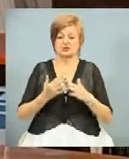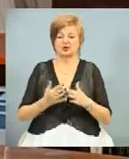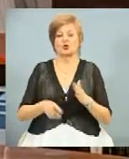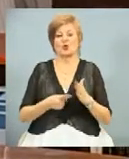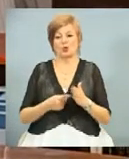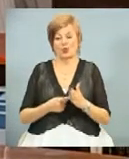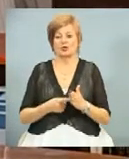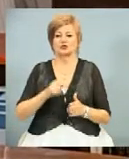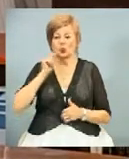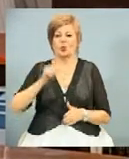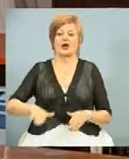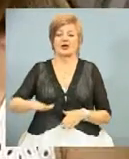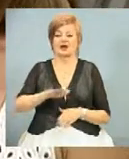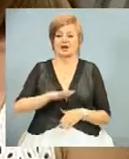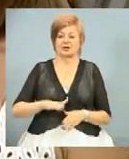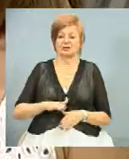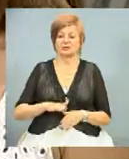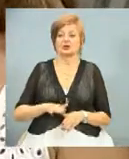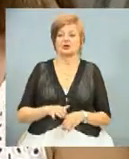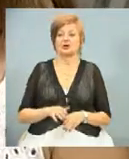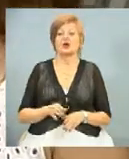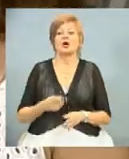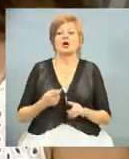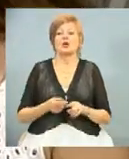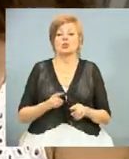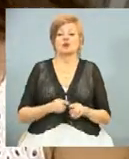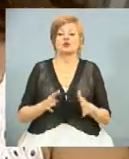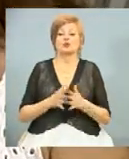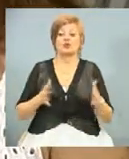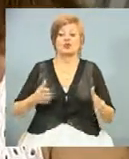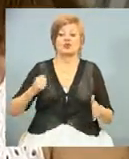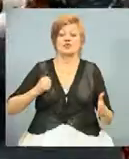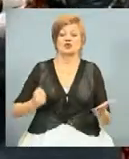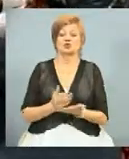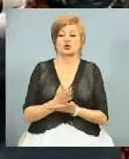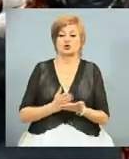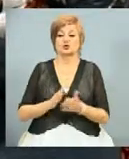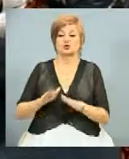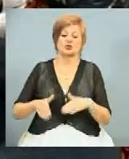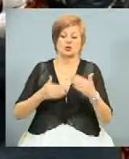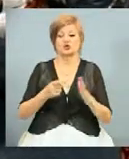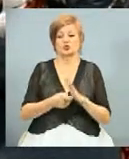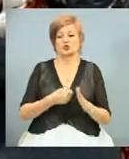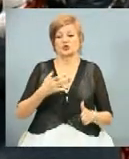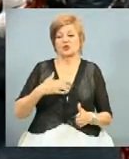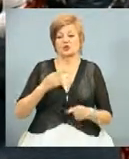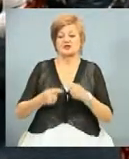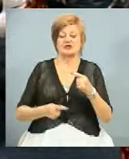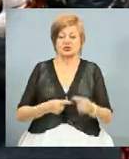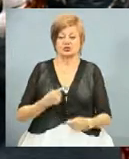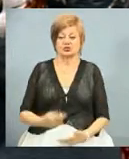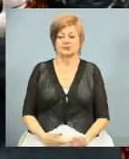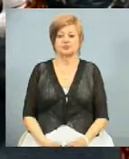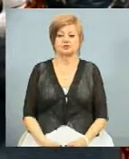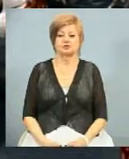місто, країну. Ну або навіть цілу планету. Тож більше про військовослужбовців пропоную дізнатися у нашому наступному сюжеті.